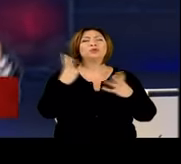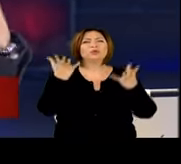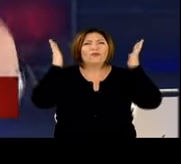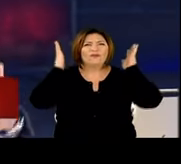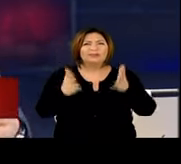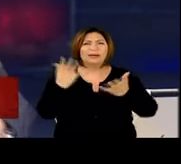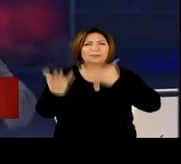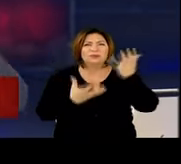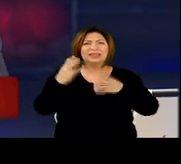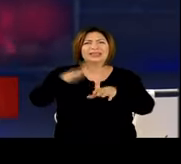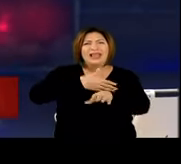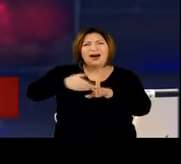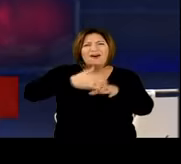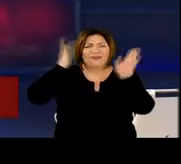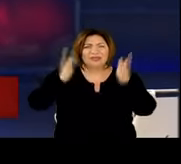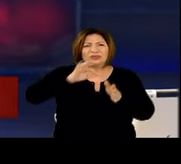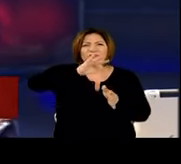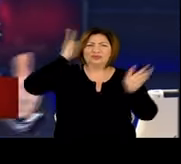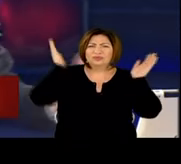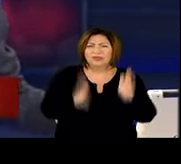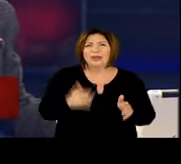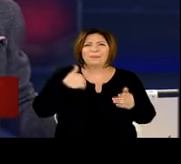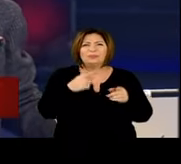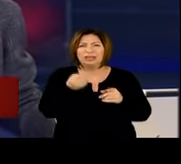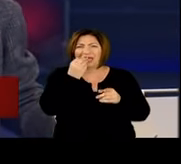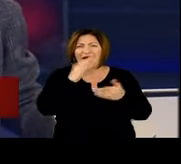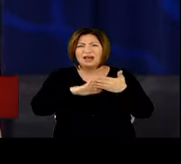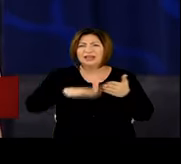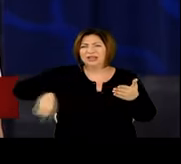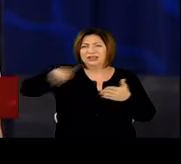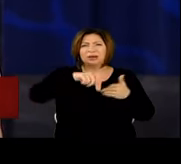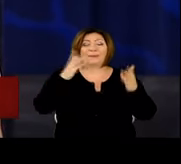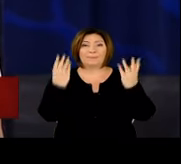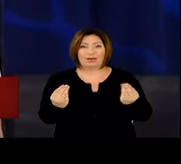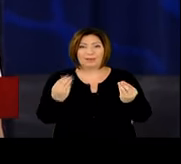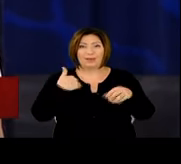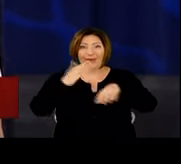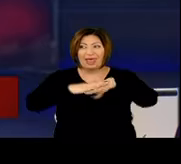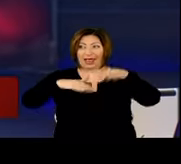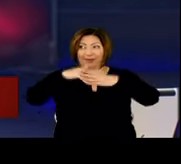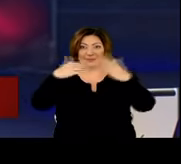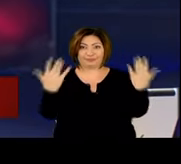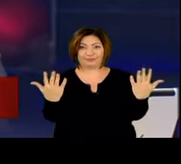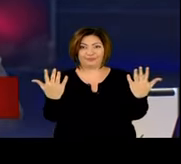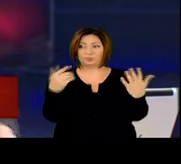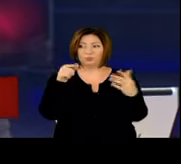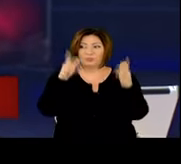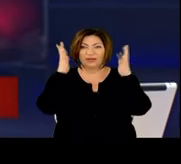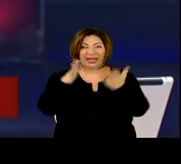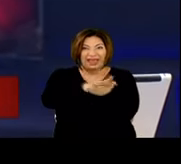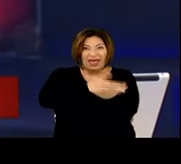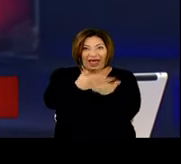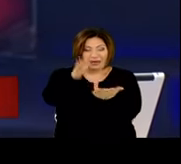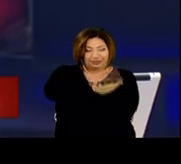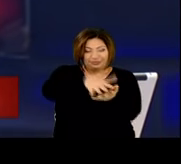pişiriyor, o kadar çok tereyağı sıkıyor, o kadar tuzluyor ki. Ben de bunun yerine arkadaşlara diyorum ki kardeş bak benim elim. Benim elime bu kadar tereyağı